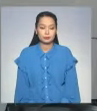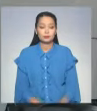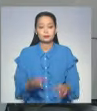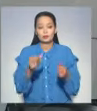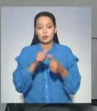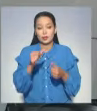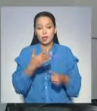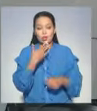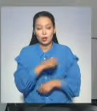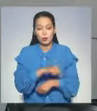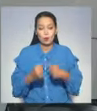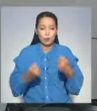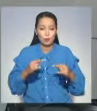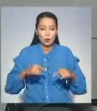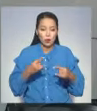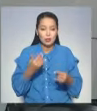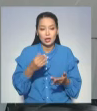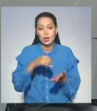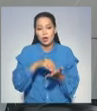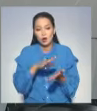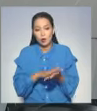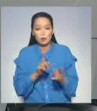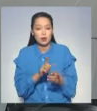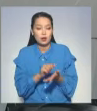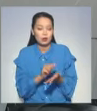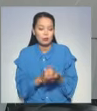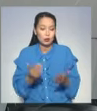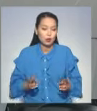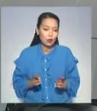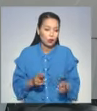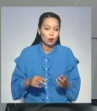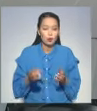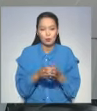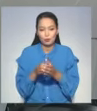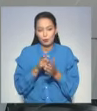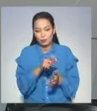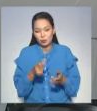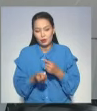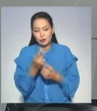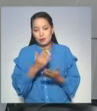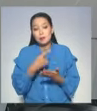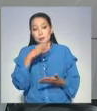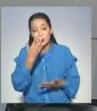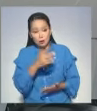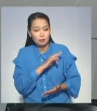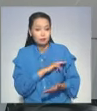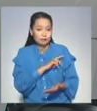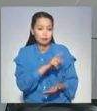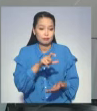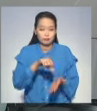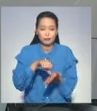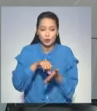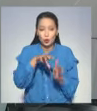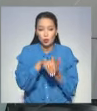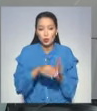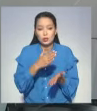бөлек шетелдік көліктерді әкелумен және оны есепке қоюмен айналысатын қылмыстық схемалар пайда болды. Оған полиция қызметкерлерінің де қатысы бар. Әділетті әрі